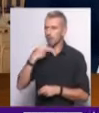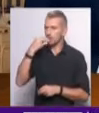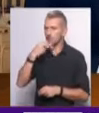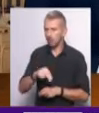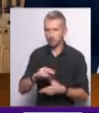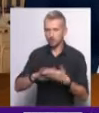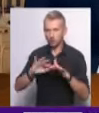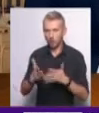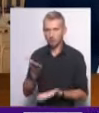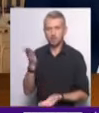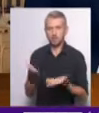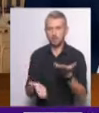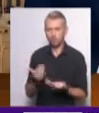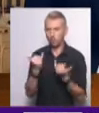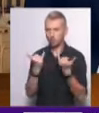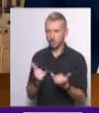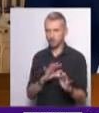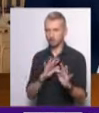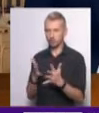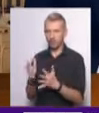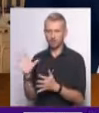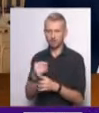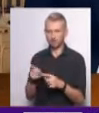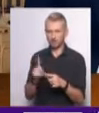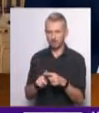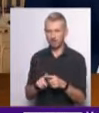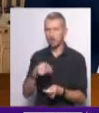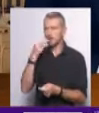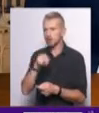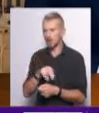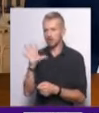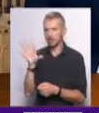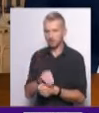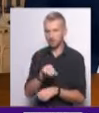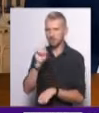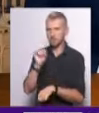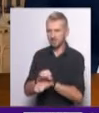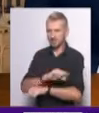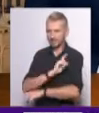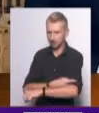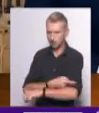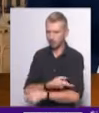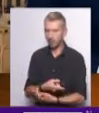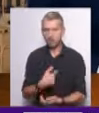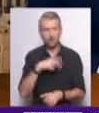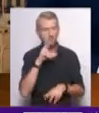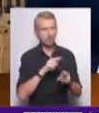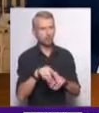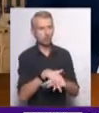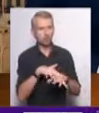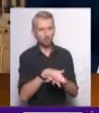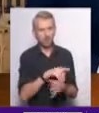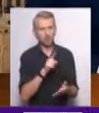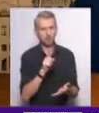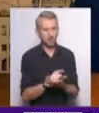найкращу ситуацію, якщо зараз відбувається ось весь цей процес, краще за все припинити його силою, правильно? Я вважаю, що громада має в